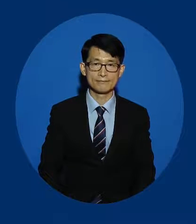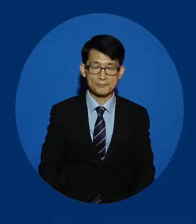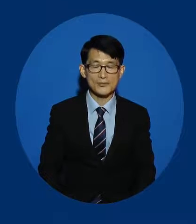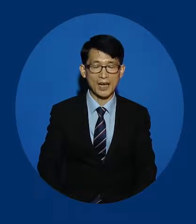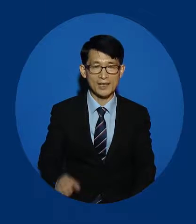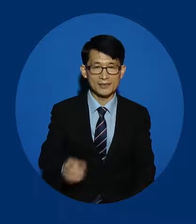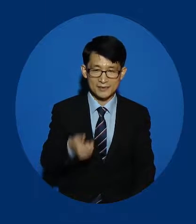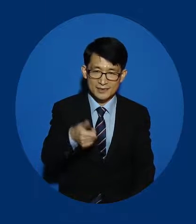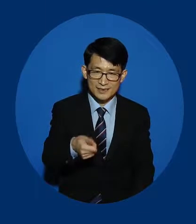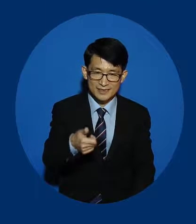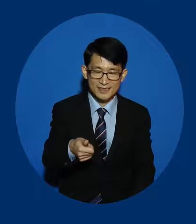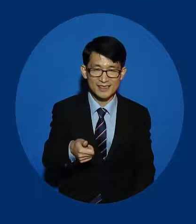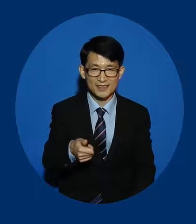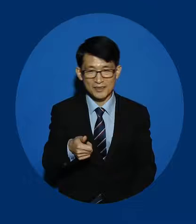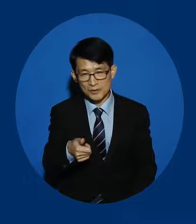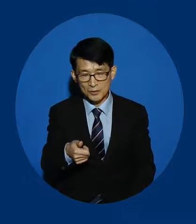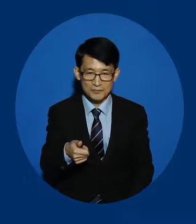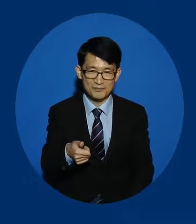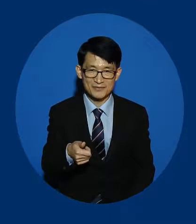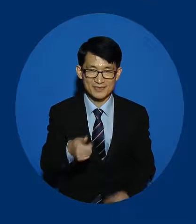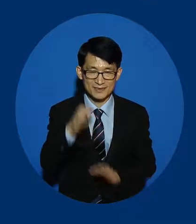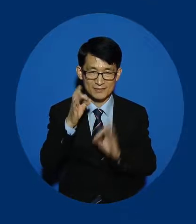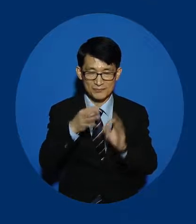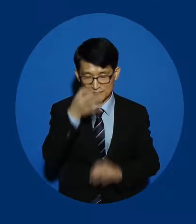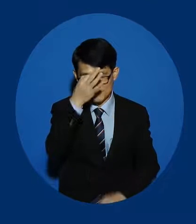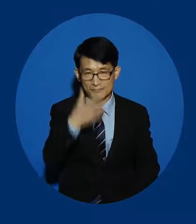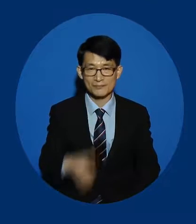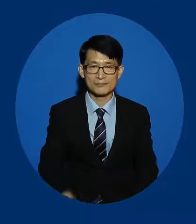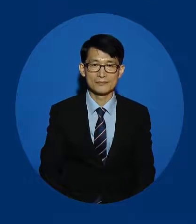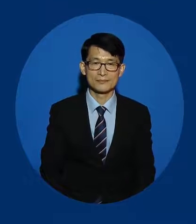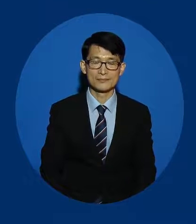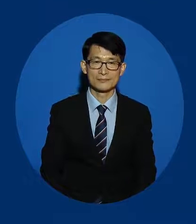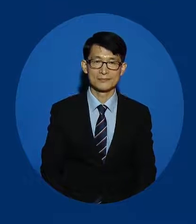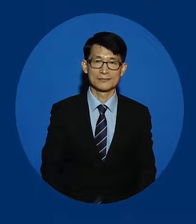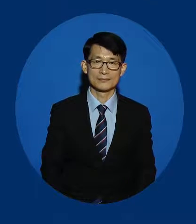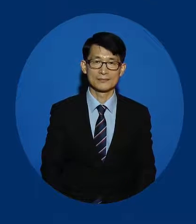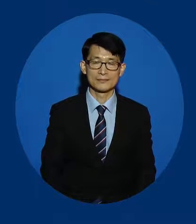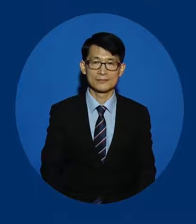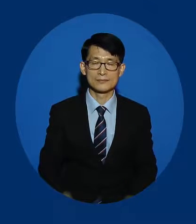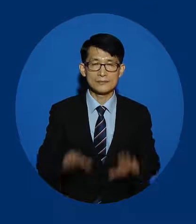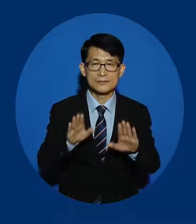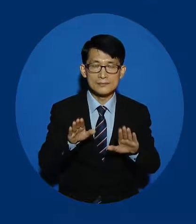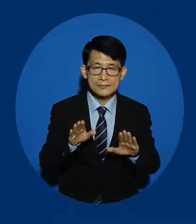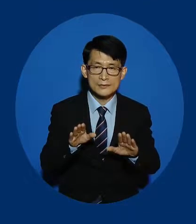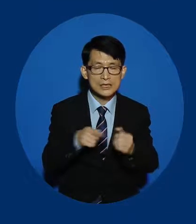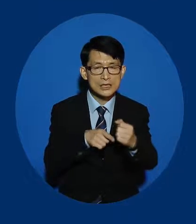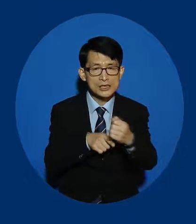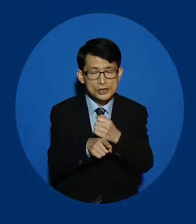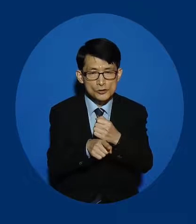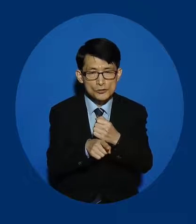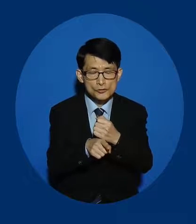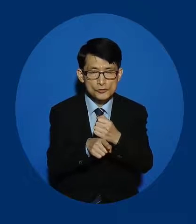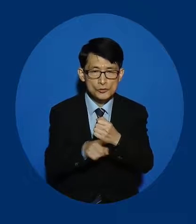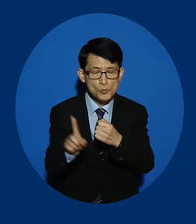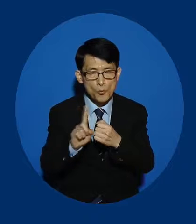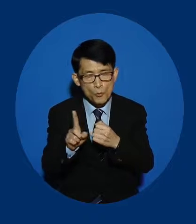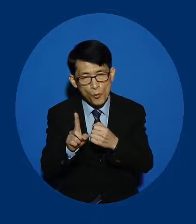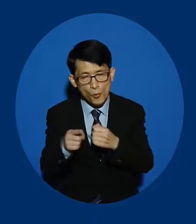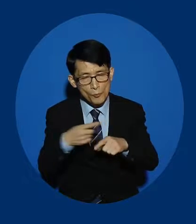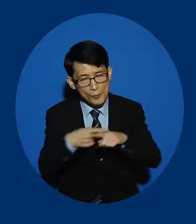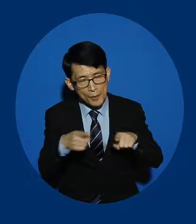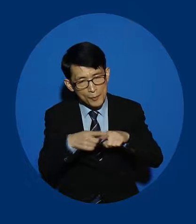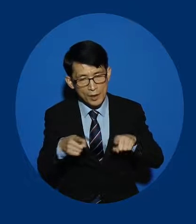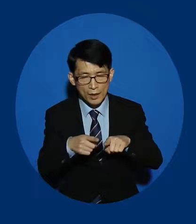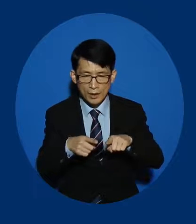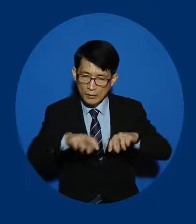죄송합니다. 지금 포인트가 잘 안 돼서. 이런 이유는 지금 정확하게 분석을 할 수 없는 게 그 각